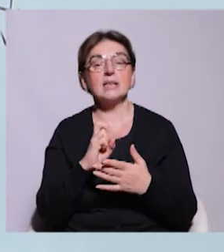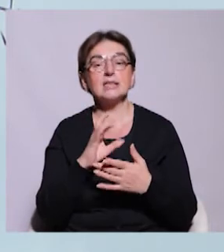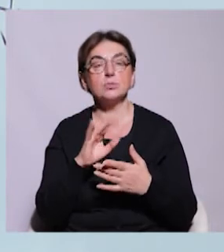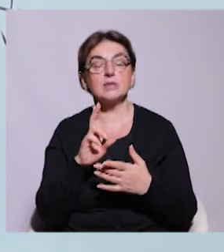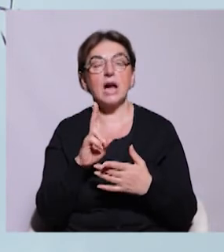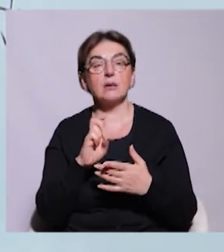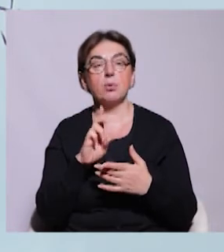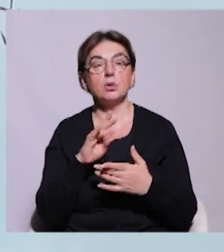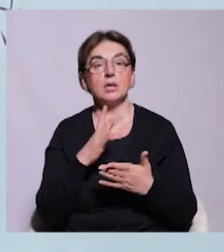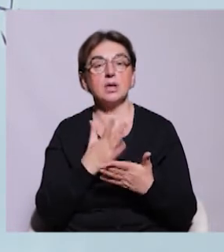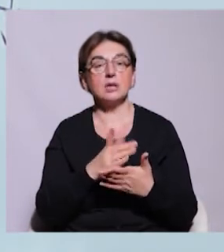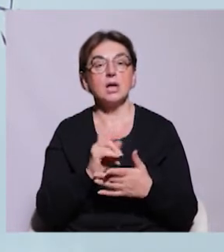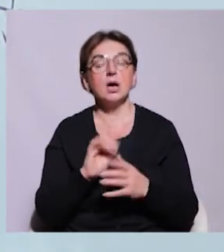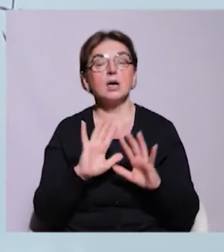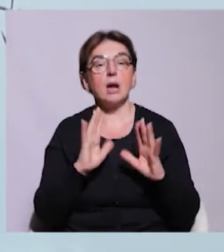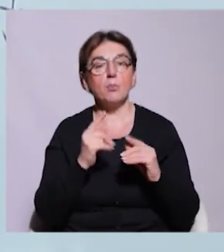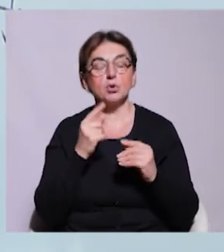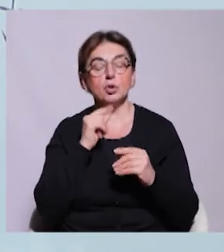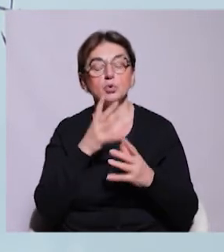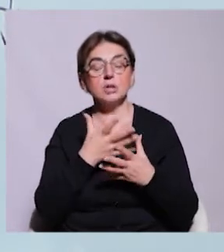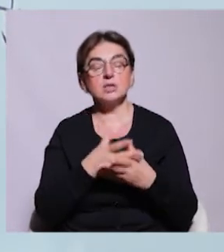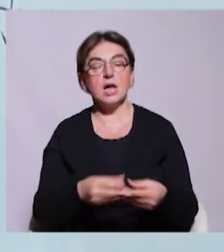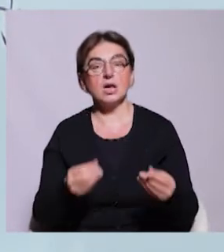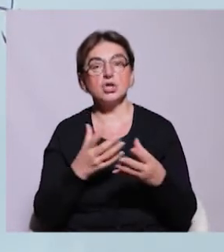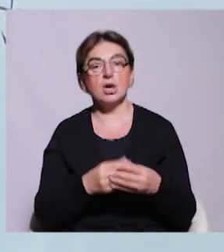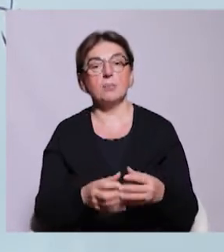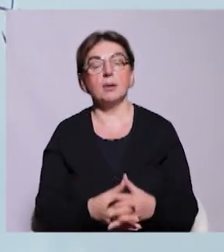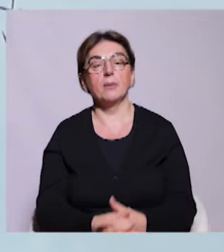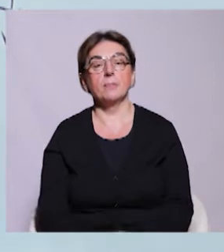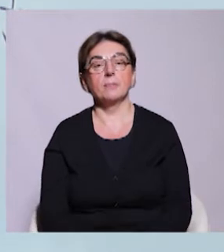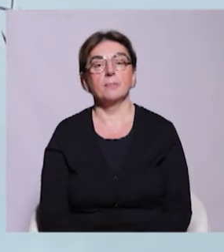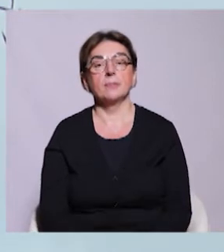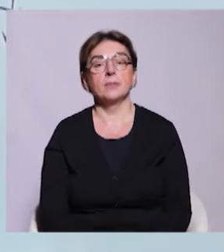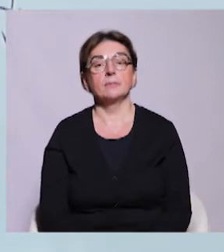ცარცის შემადგენლობაც კალციუმის კარბონატია. ნახოთ, რა ხდება მისი დაშლის დროს.